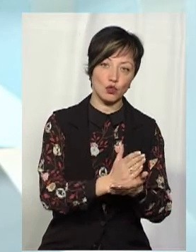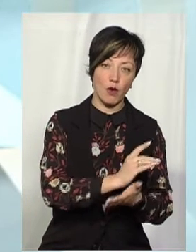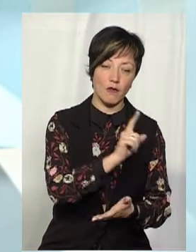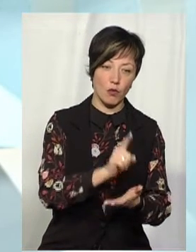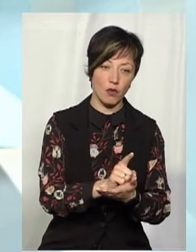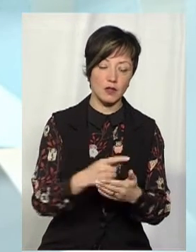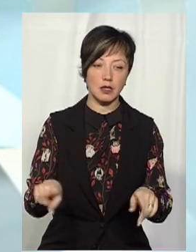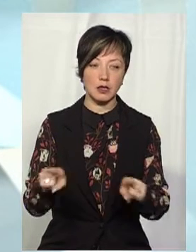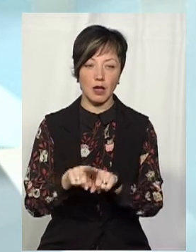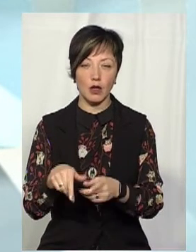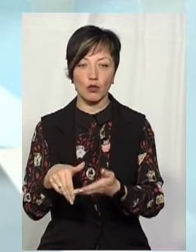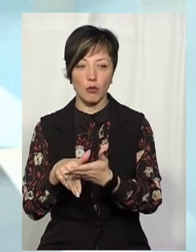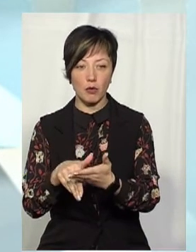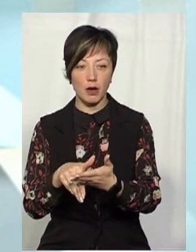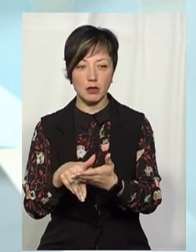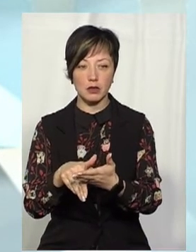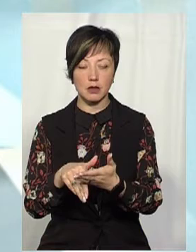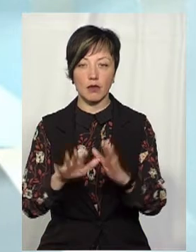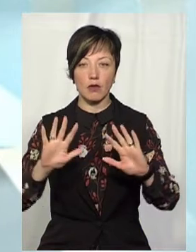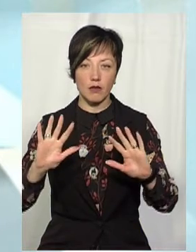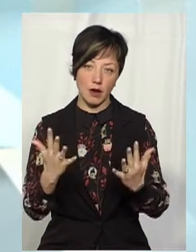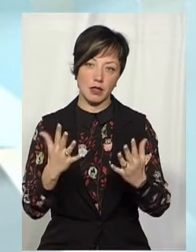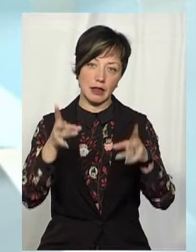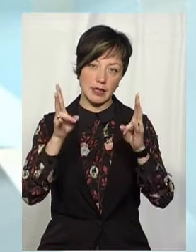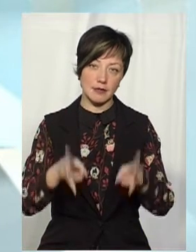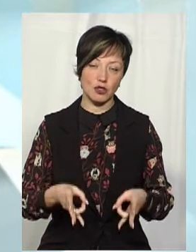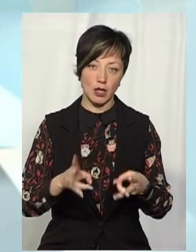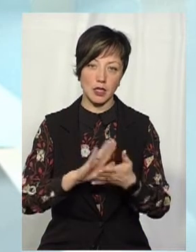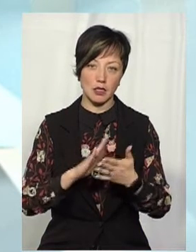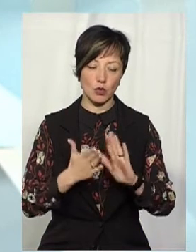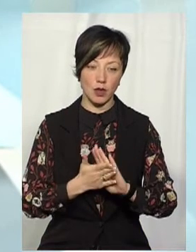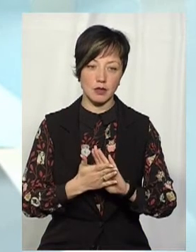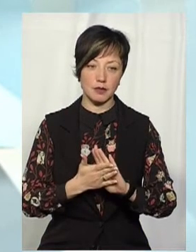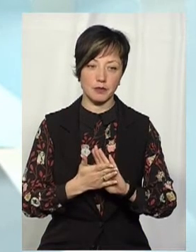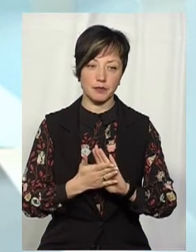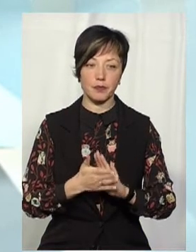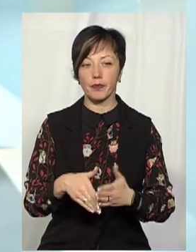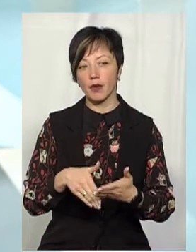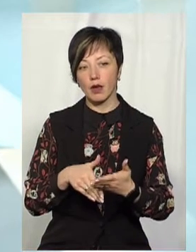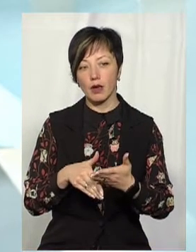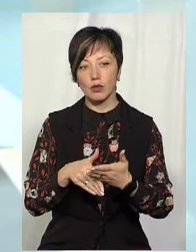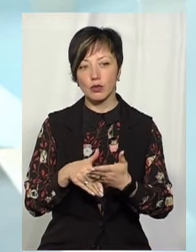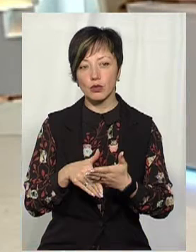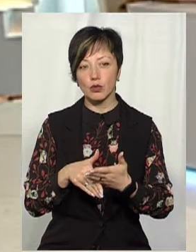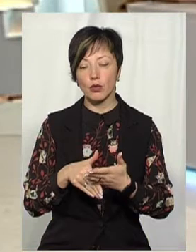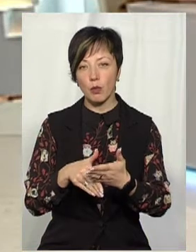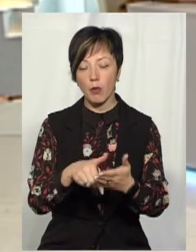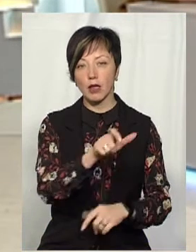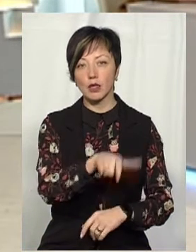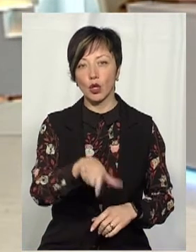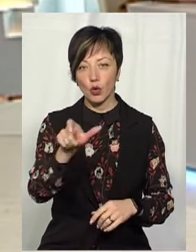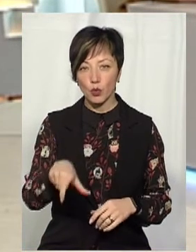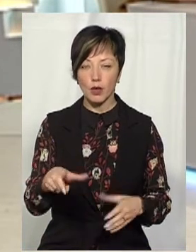службові обов'язки, так і допомагати, скажімо, в разі надзвичайних якихось ситуацій, допомагати